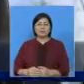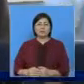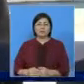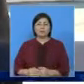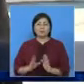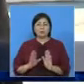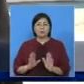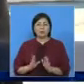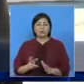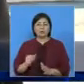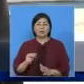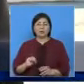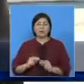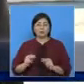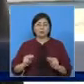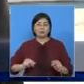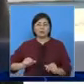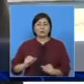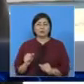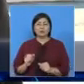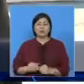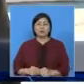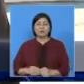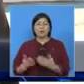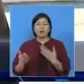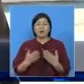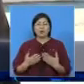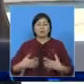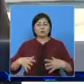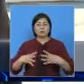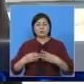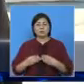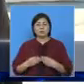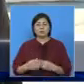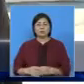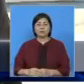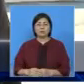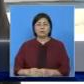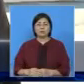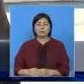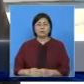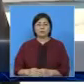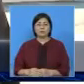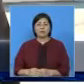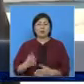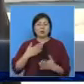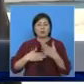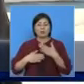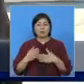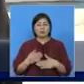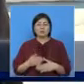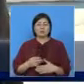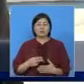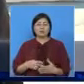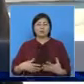не только как ученики как друзья общались семьями делились радость и горе